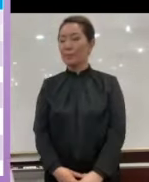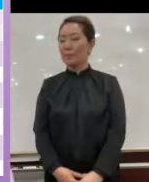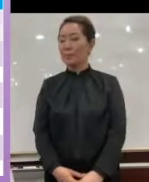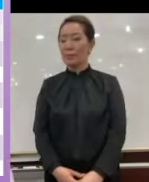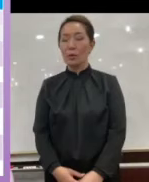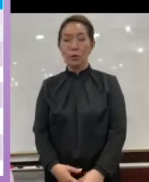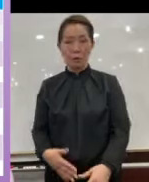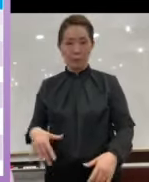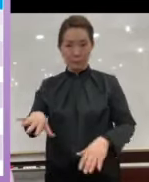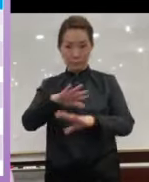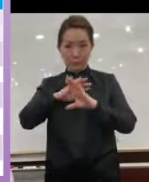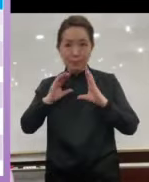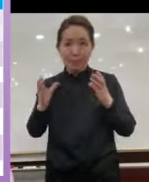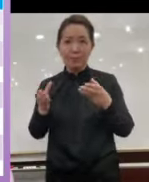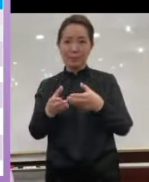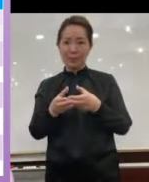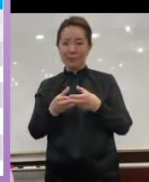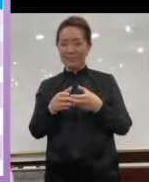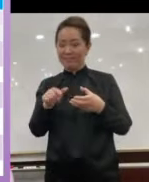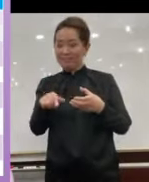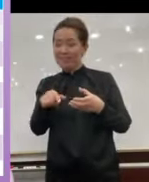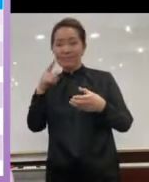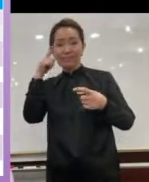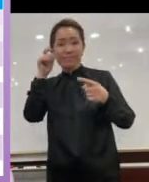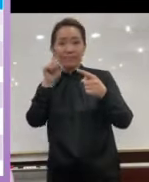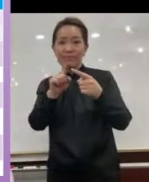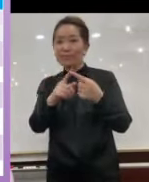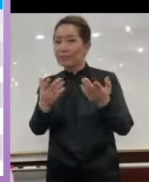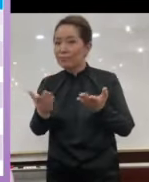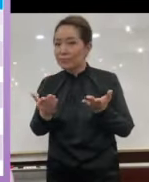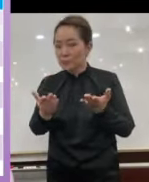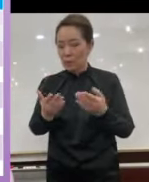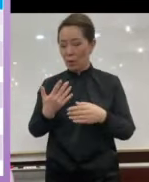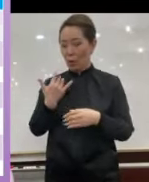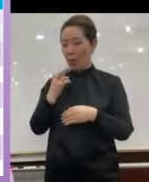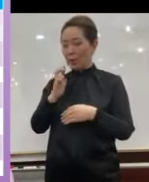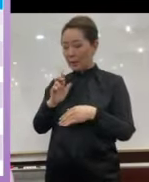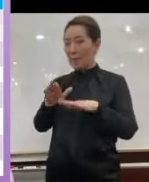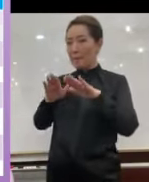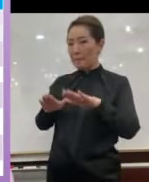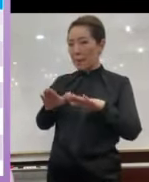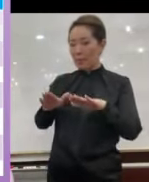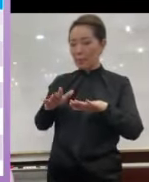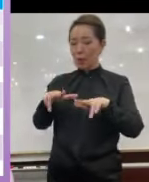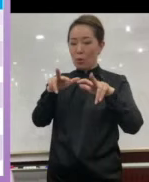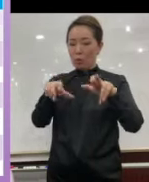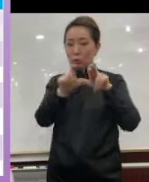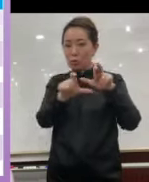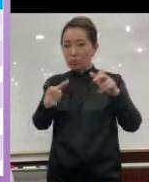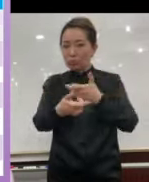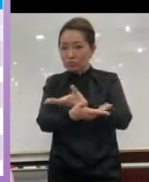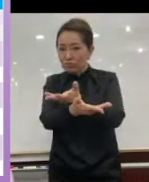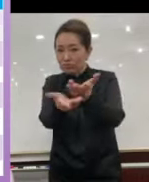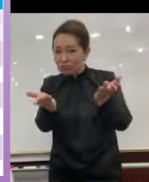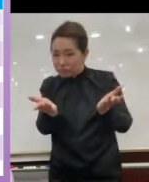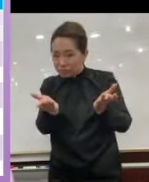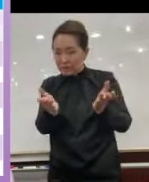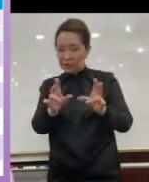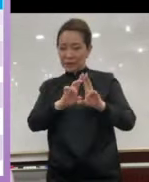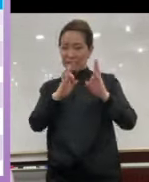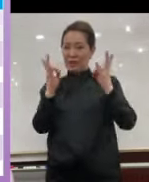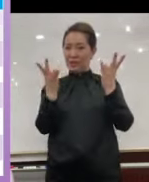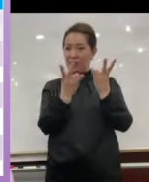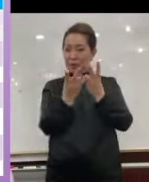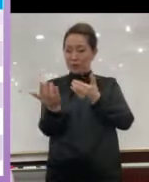За бидний зорилго байгаа зорилго маань болохоор Улаанбаатар хотод хөгжлийн бэрхшээлтэй иргэдийн нийгмийн оролцоог дэмжих